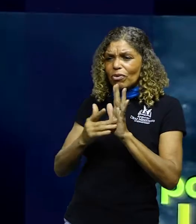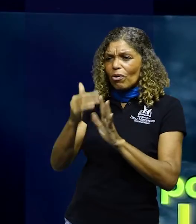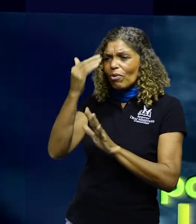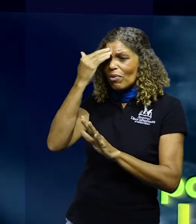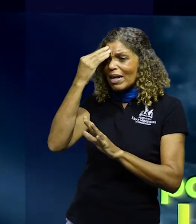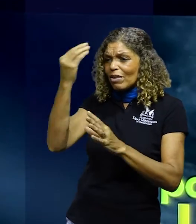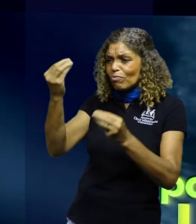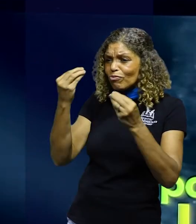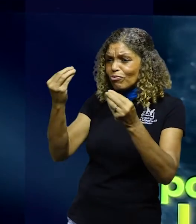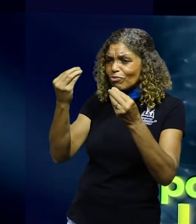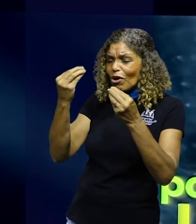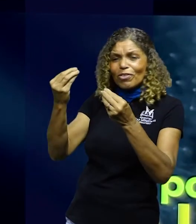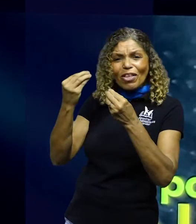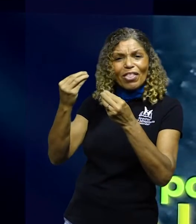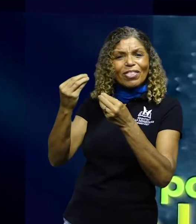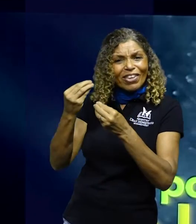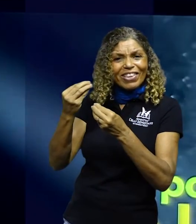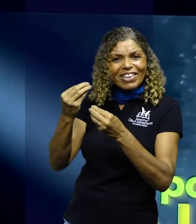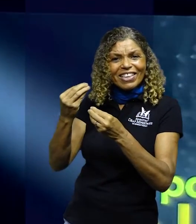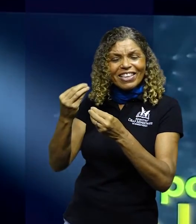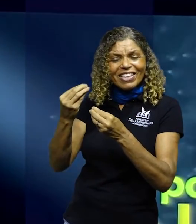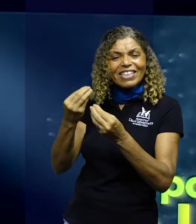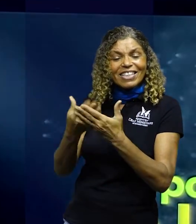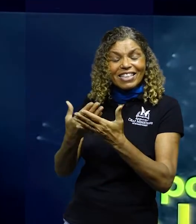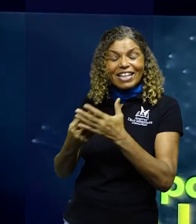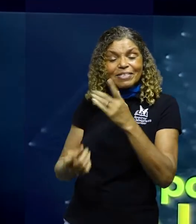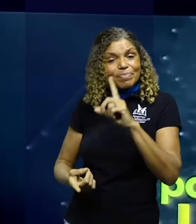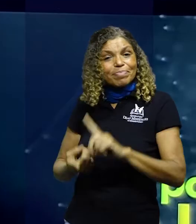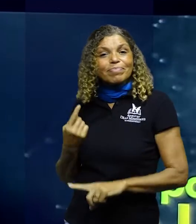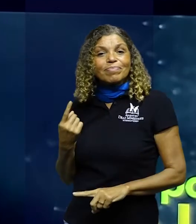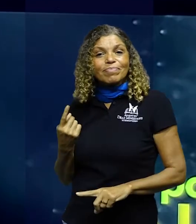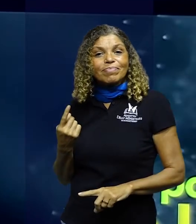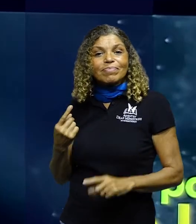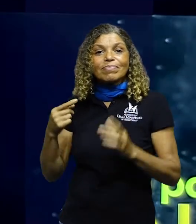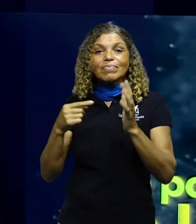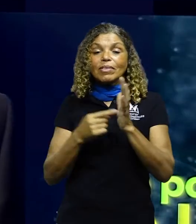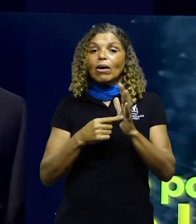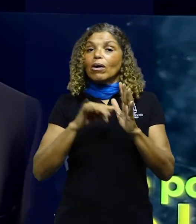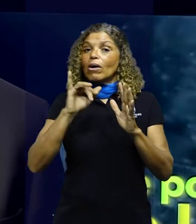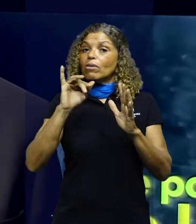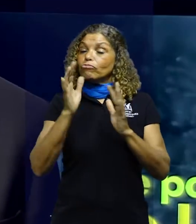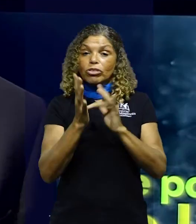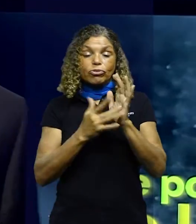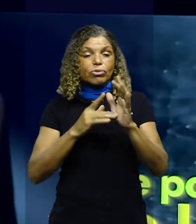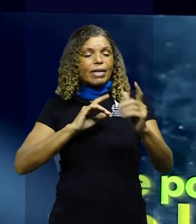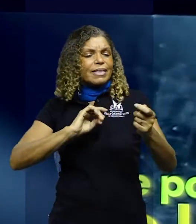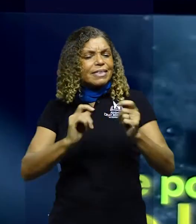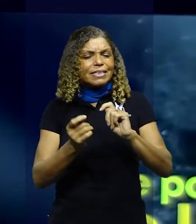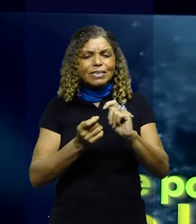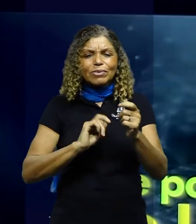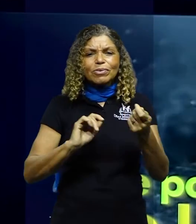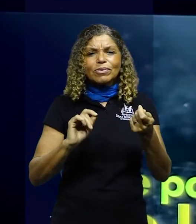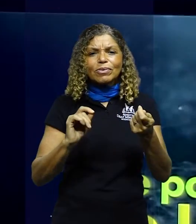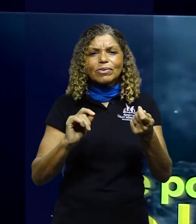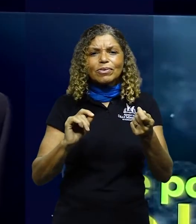connaître, cette vraie liberté, notamment dans Jean 8 au verset 34. Lorsque Jésus discute dans Jean 8 au verset